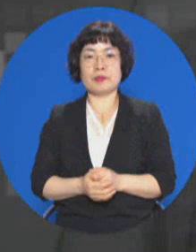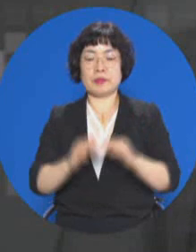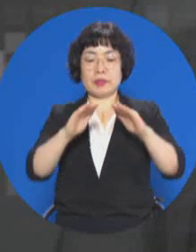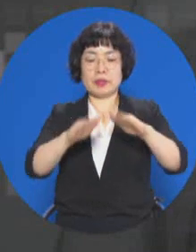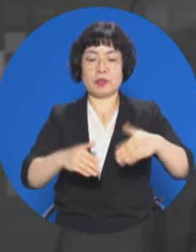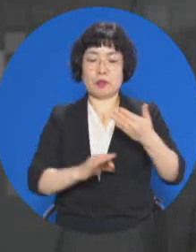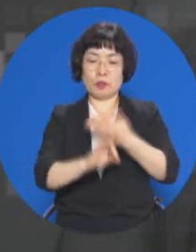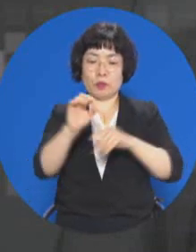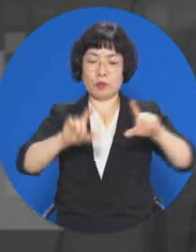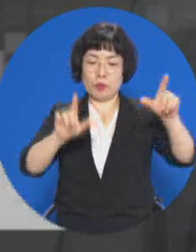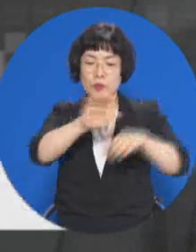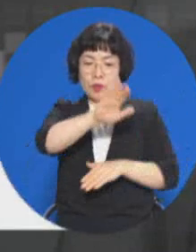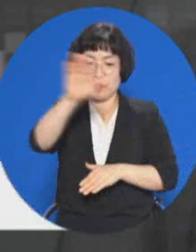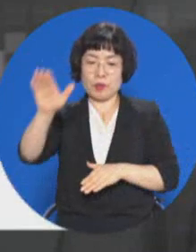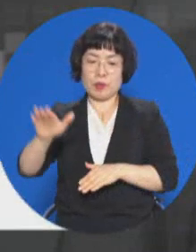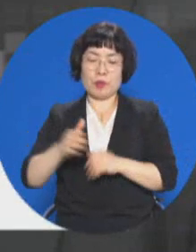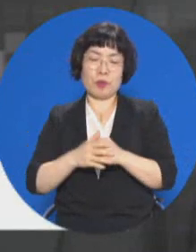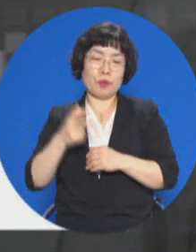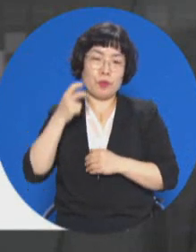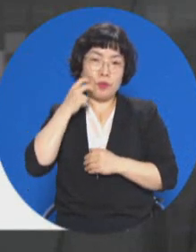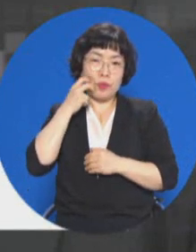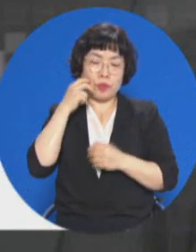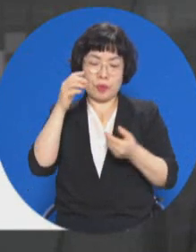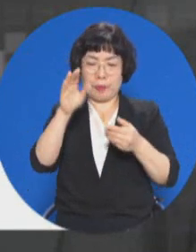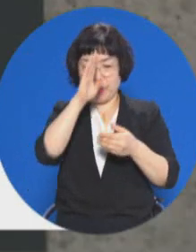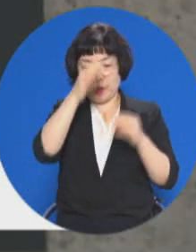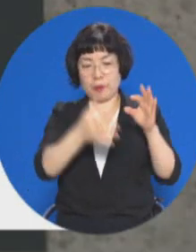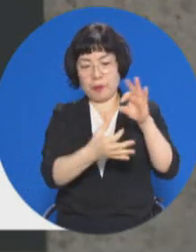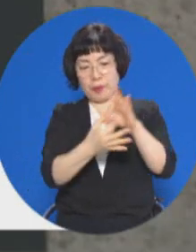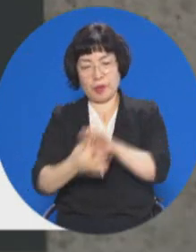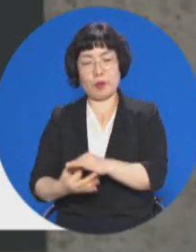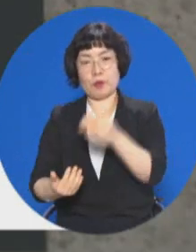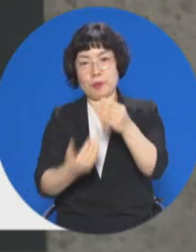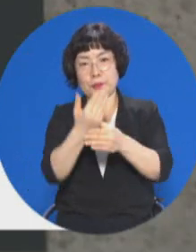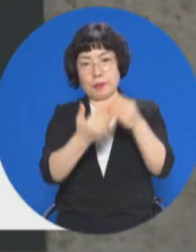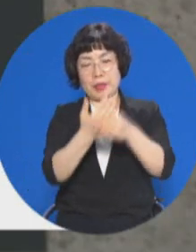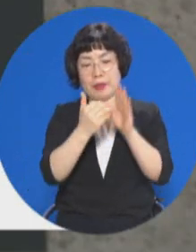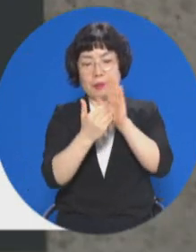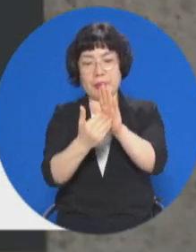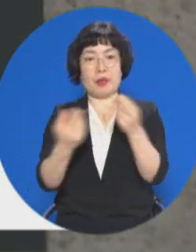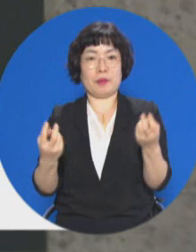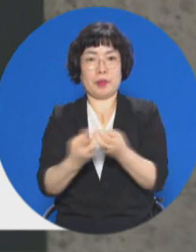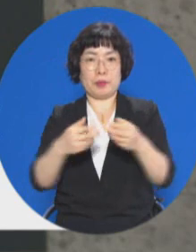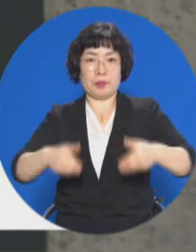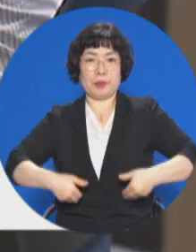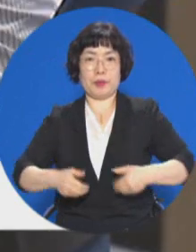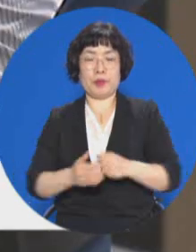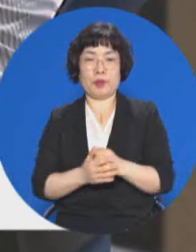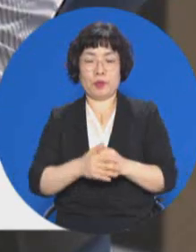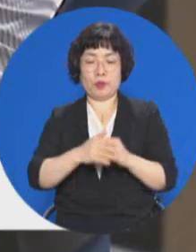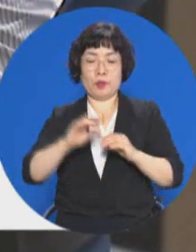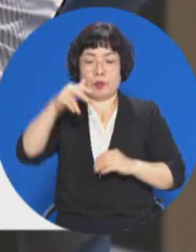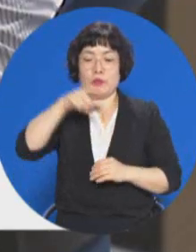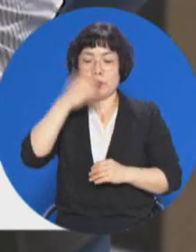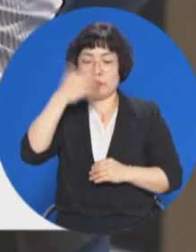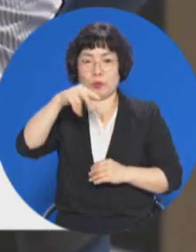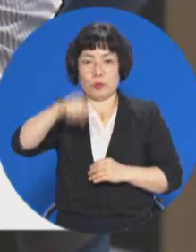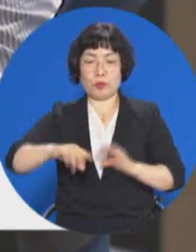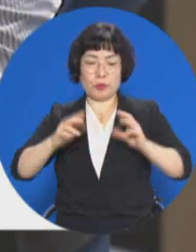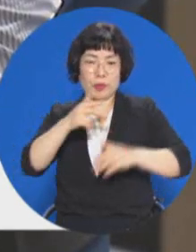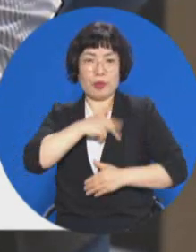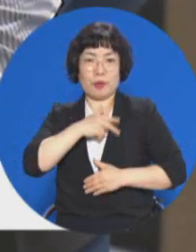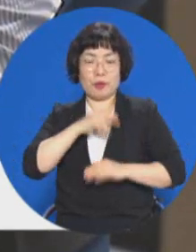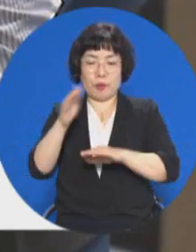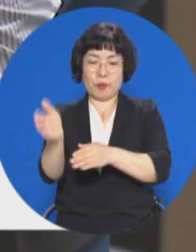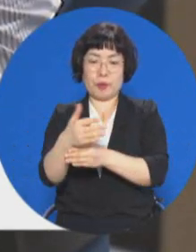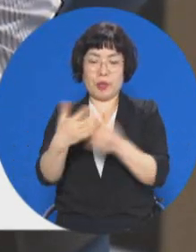전남 동부권에 해마다 소나무 재선충병이 발생하고 있어 방제 대책이 촉구되고 있습니다. 주철영 국회의원은 국회